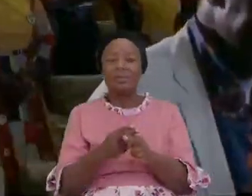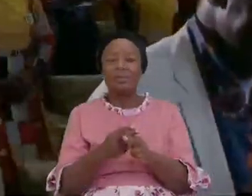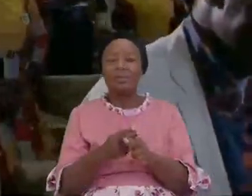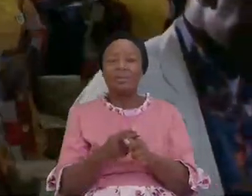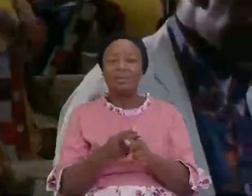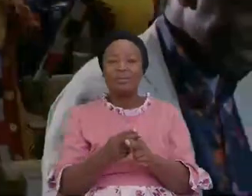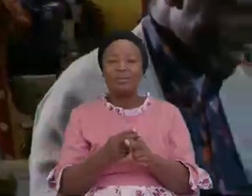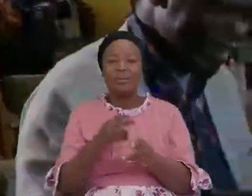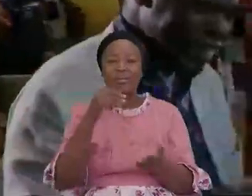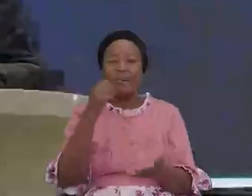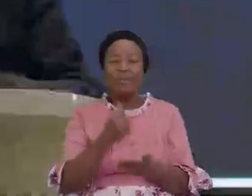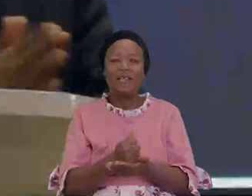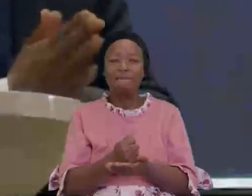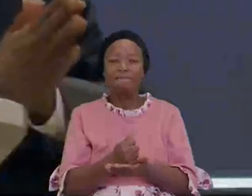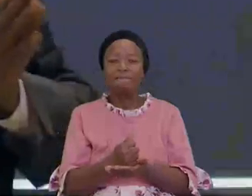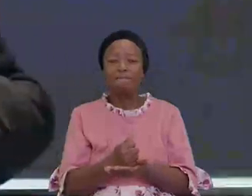Amen.